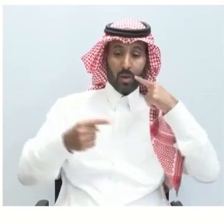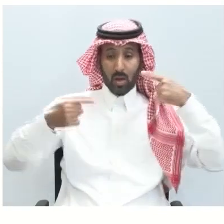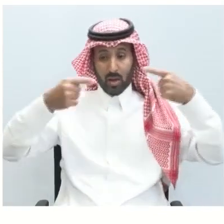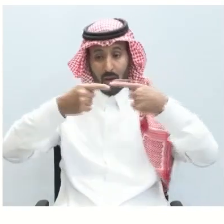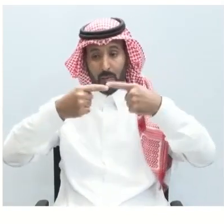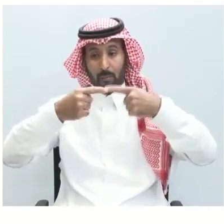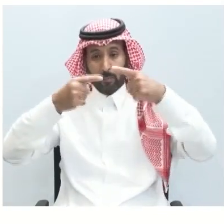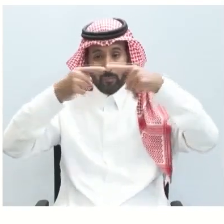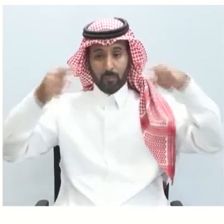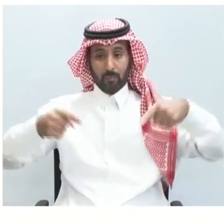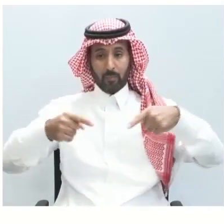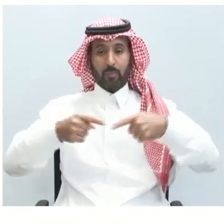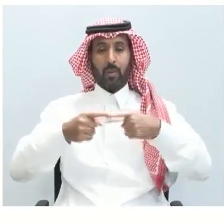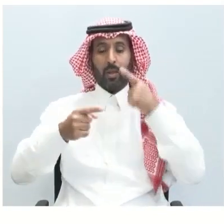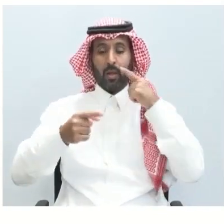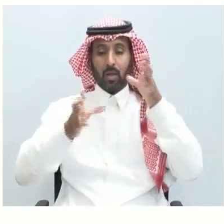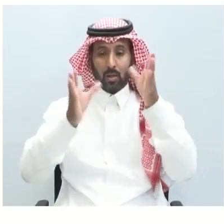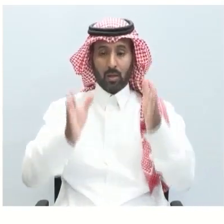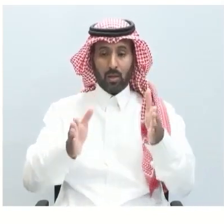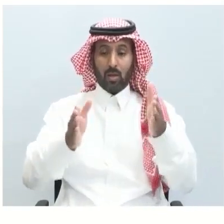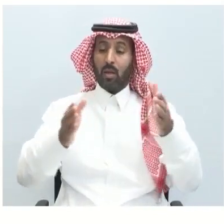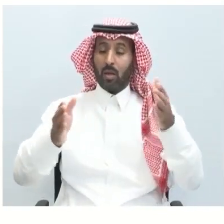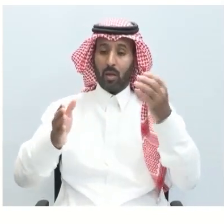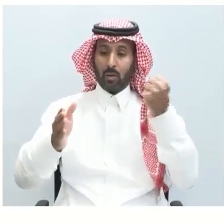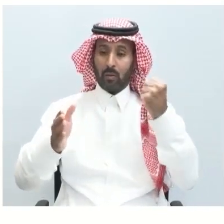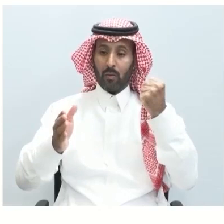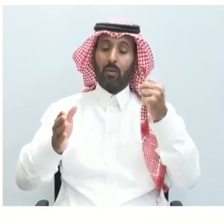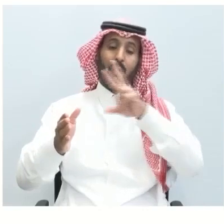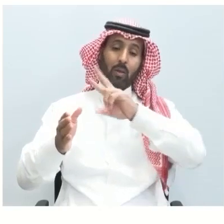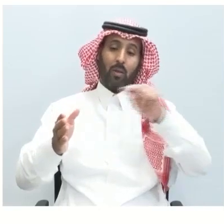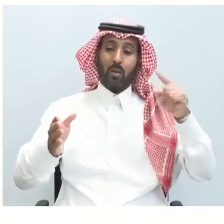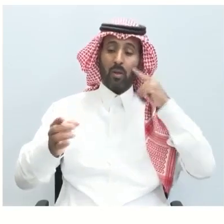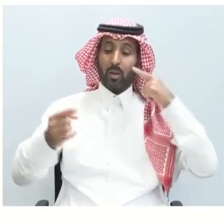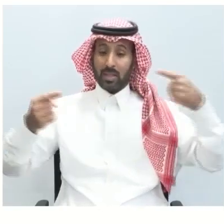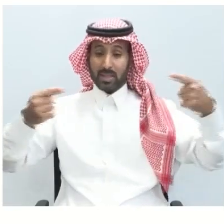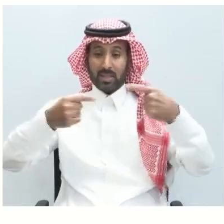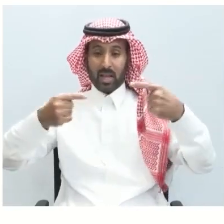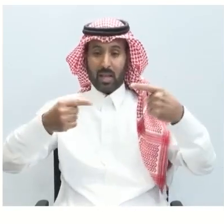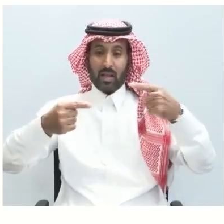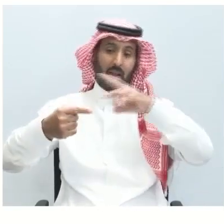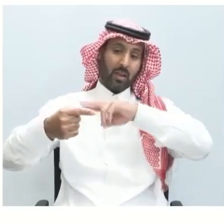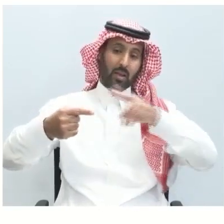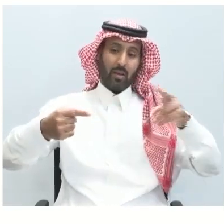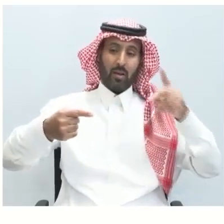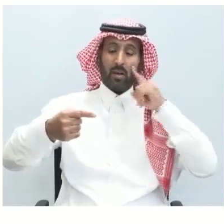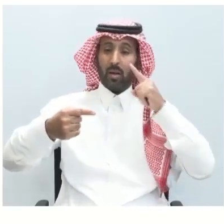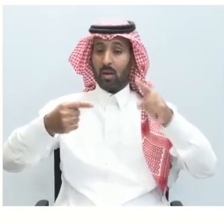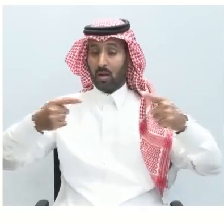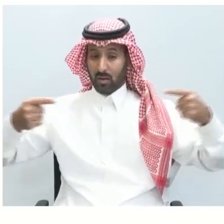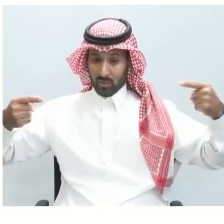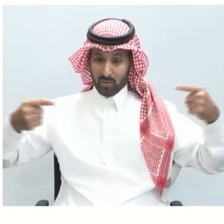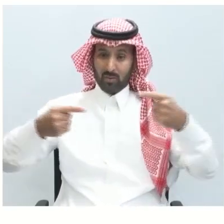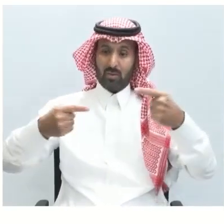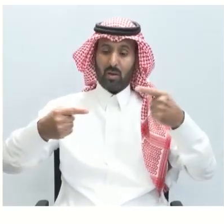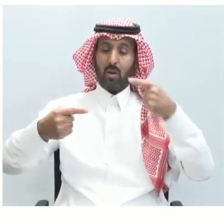القوتين لاحظ هنا القوتان متساويتان ولكن مختلفتان في الاتجاه لاحظ اذا اثرت قوتان